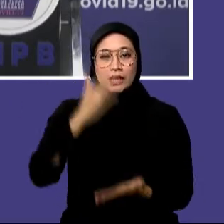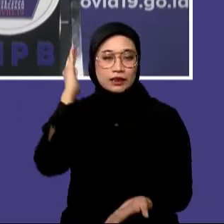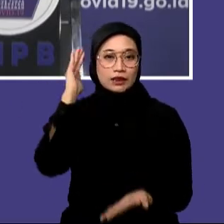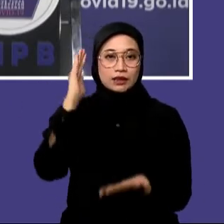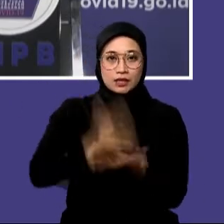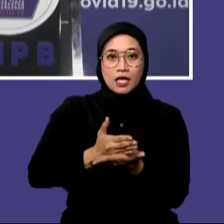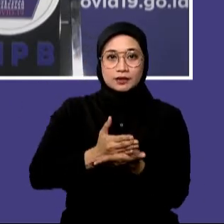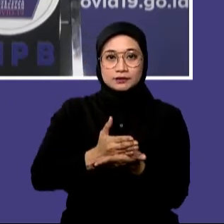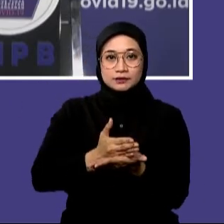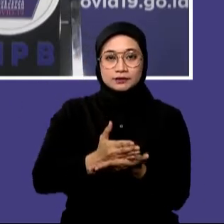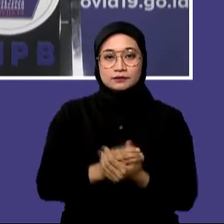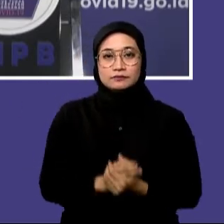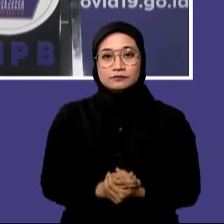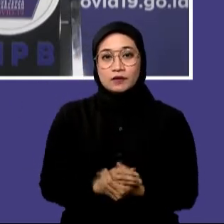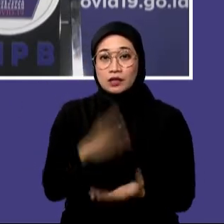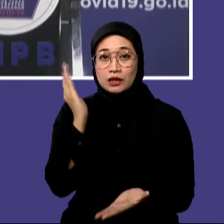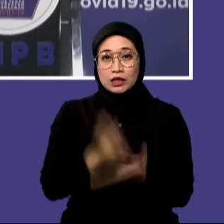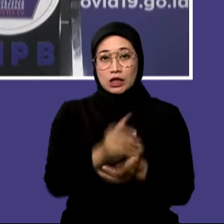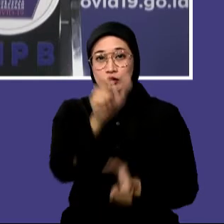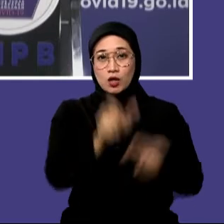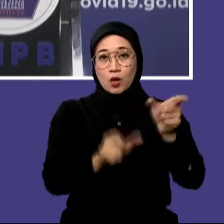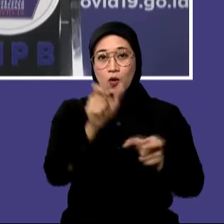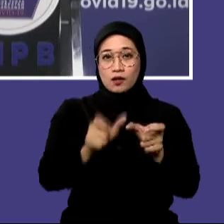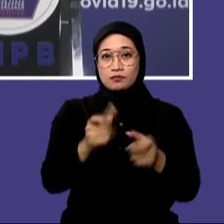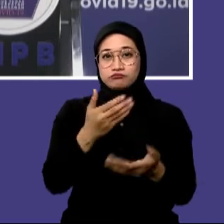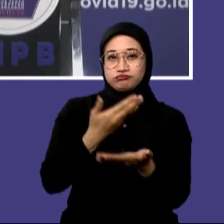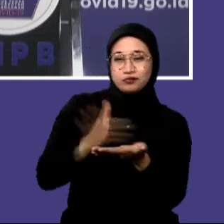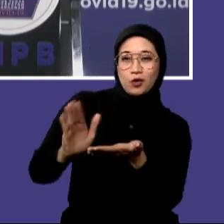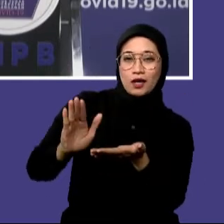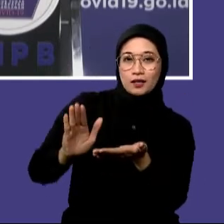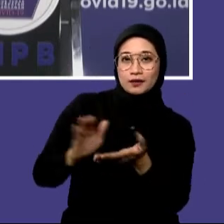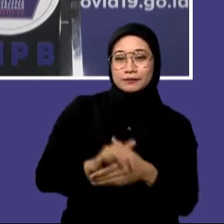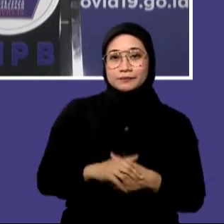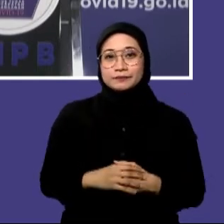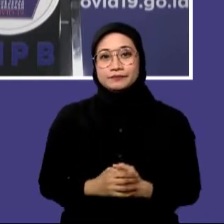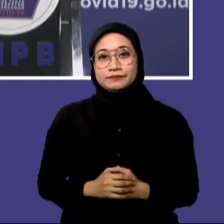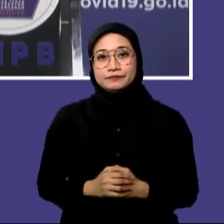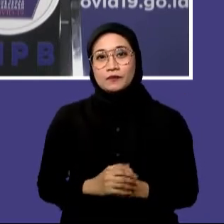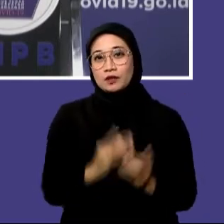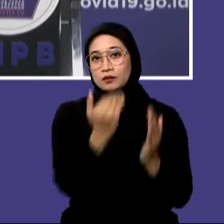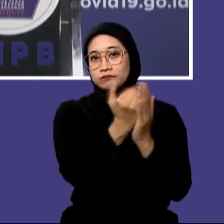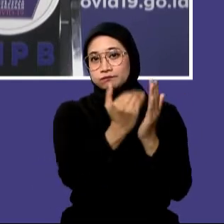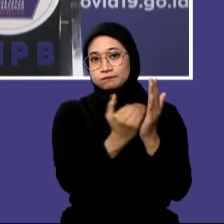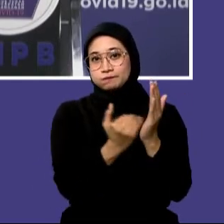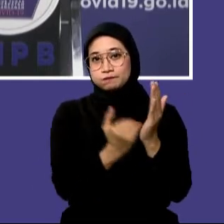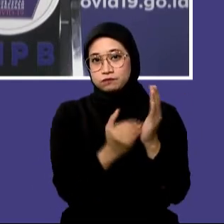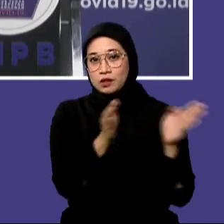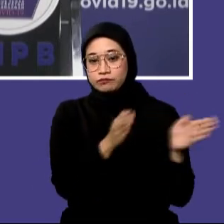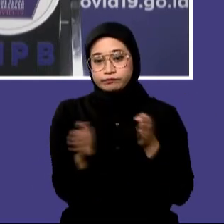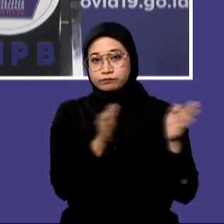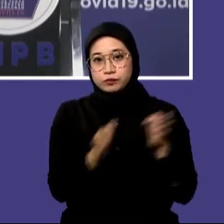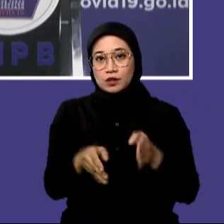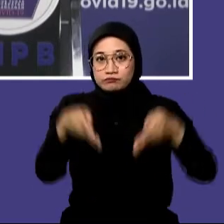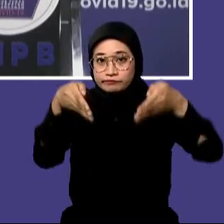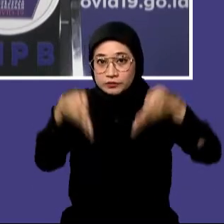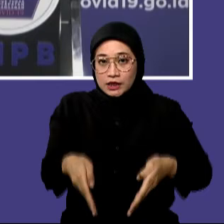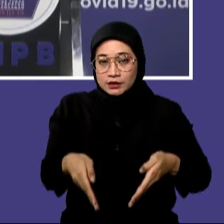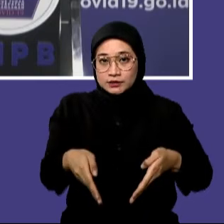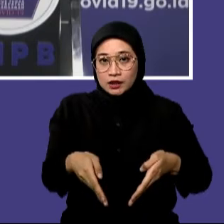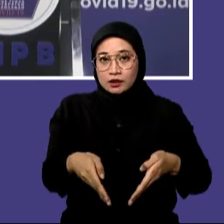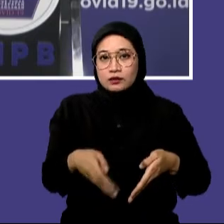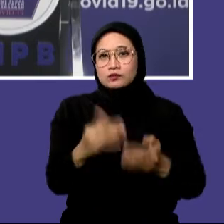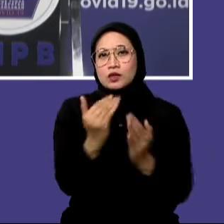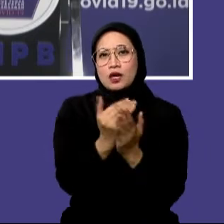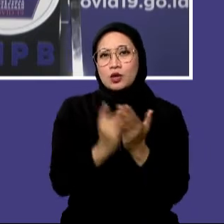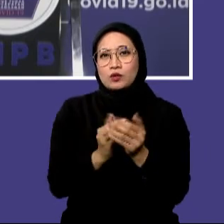yang tegas kepada para penolak jenazah tersebut. Protokol penanganan jenazah sudah diatur dalam Pedoman Pencegahan